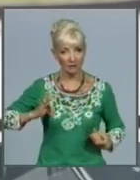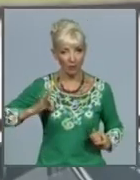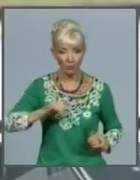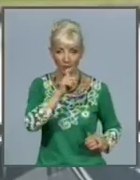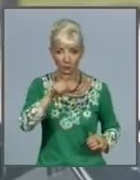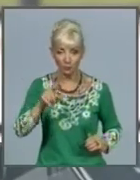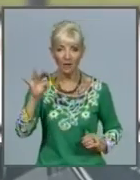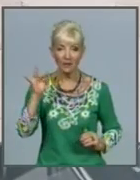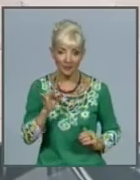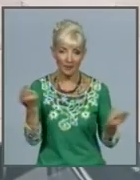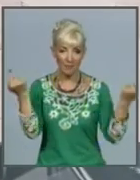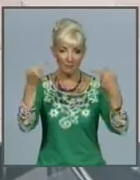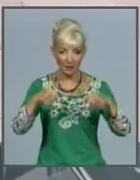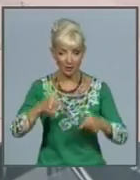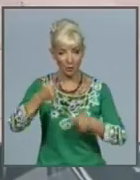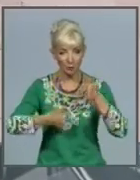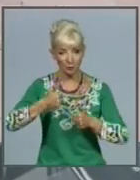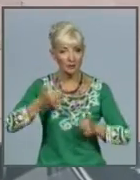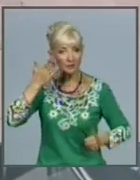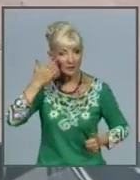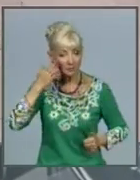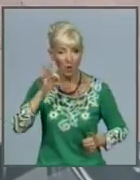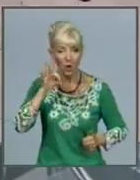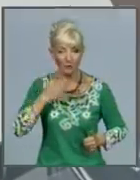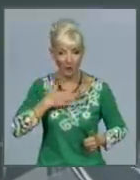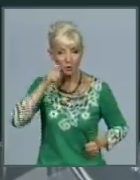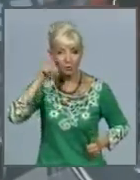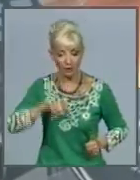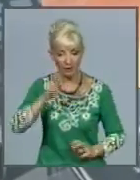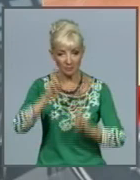падіння конкурентоспроможності вітчизняних підприємств.